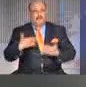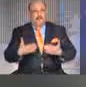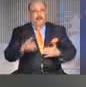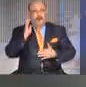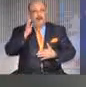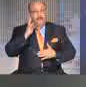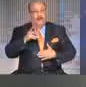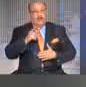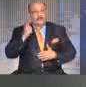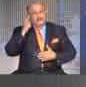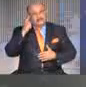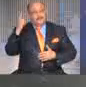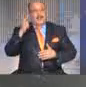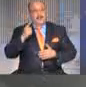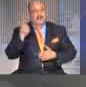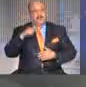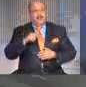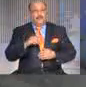تزايد حوادث المرور بالجهة.